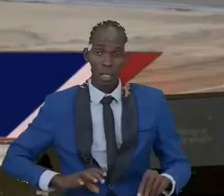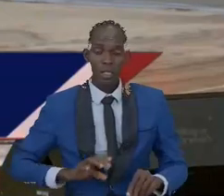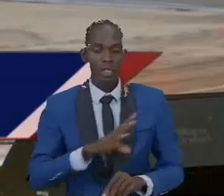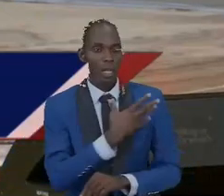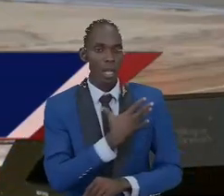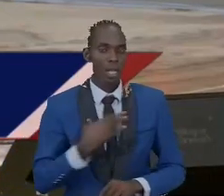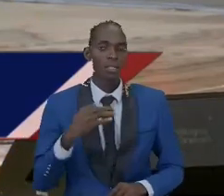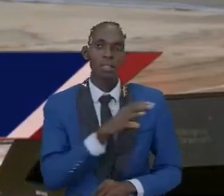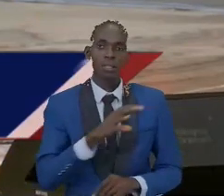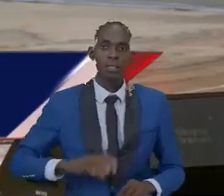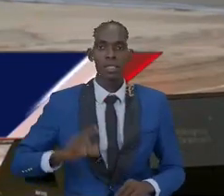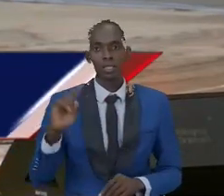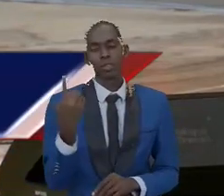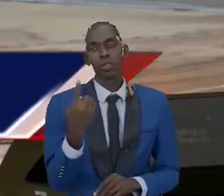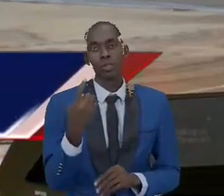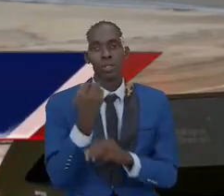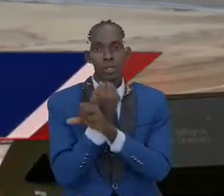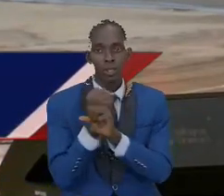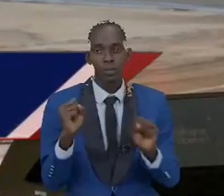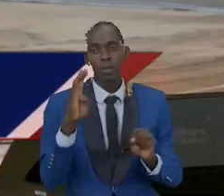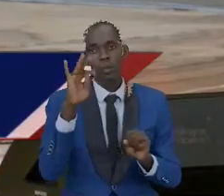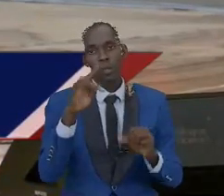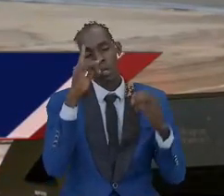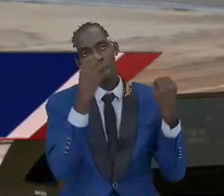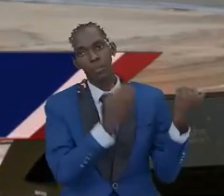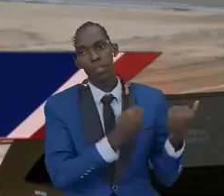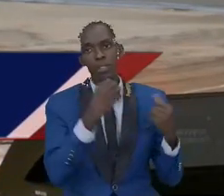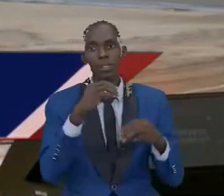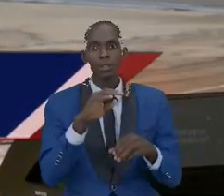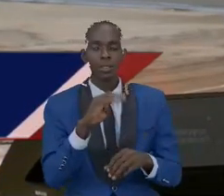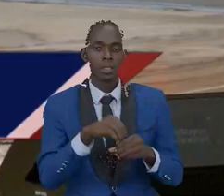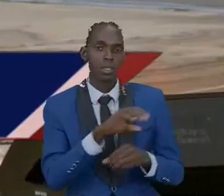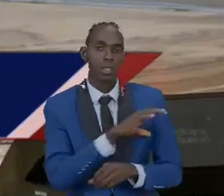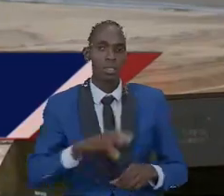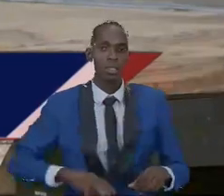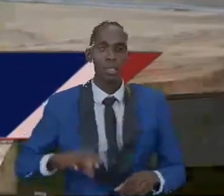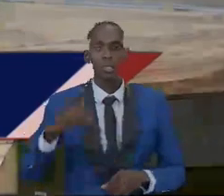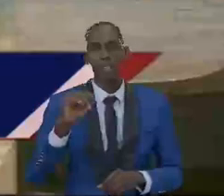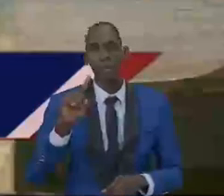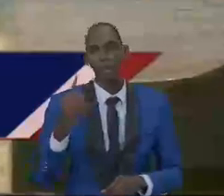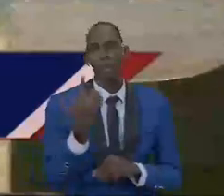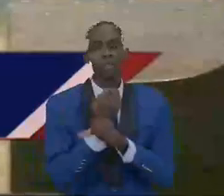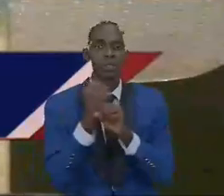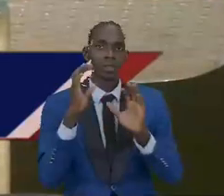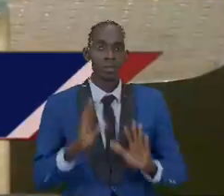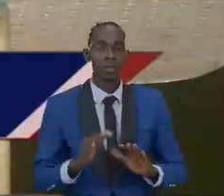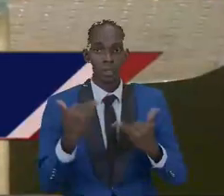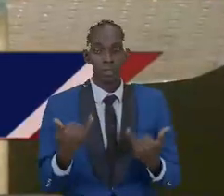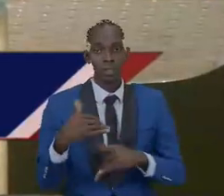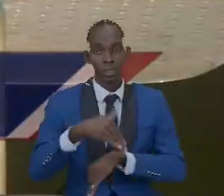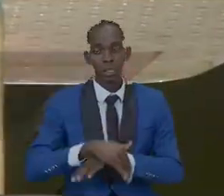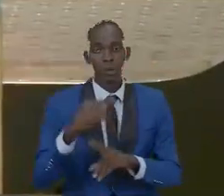le thème la justification en Christ la justification par la foi en Christ l'unique